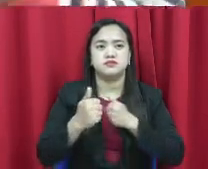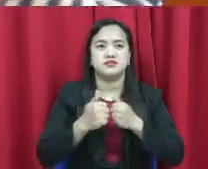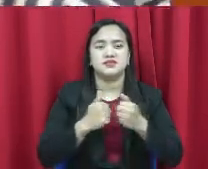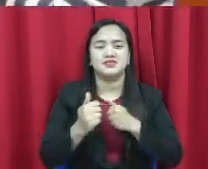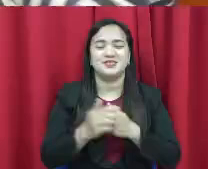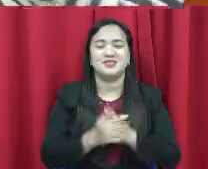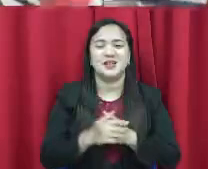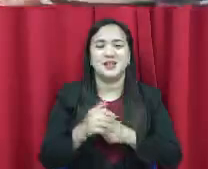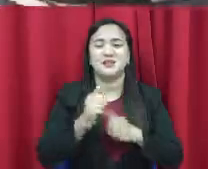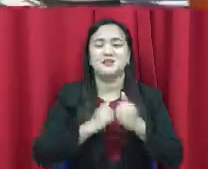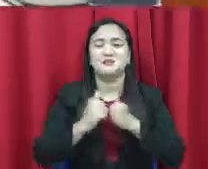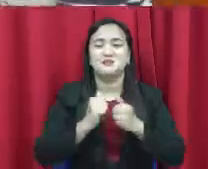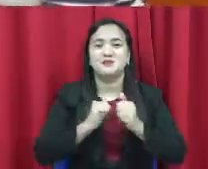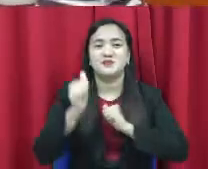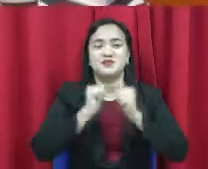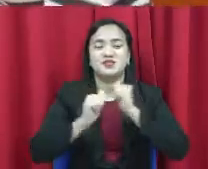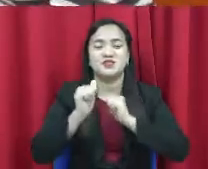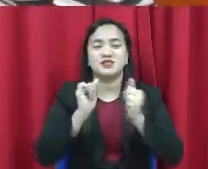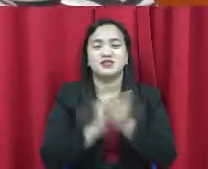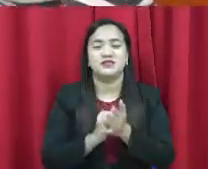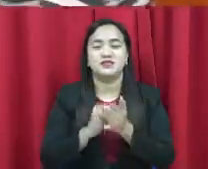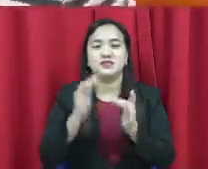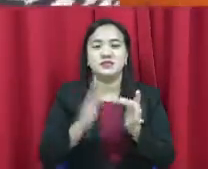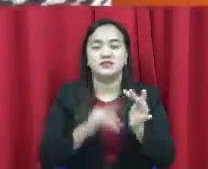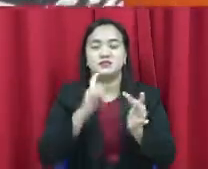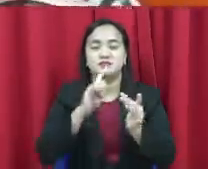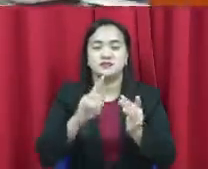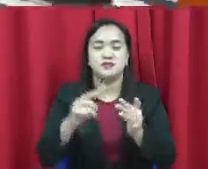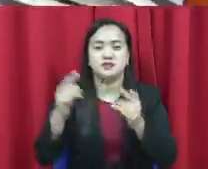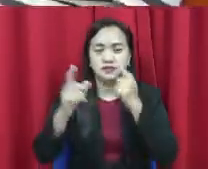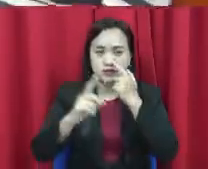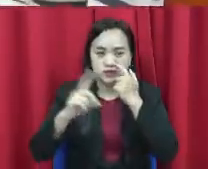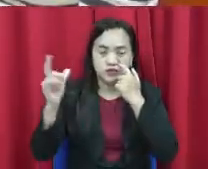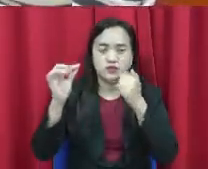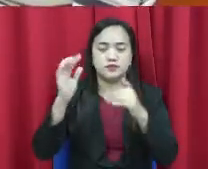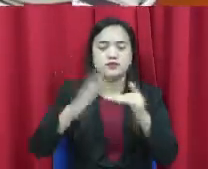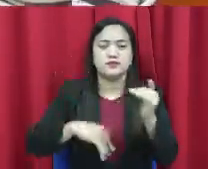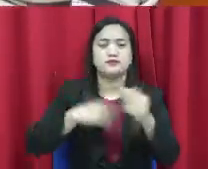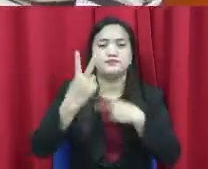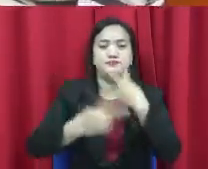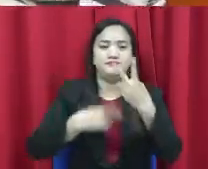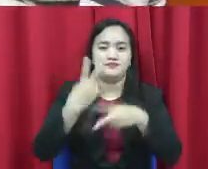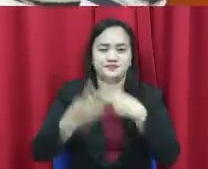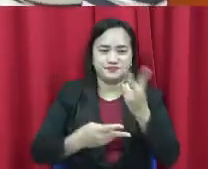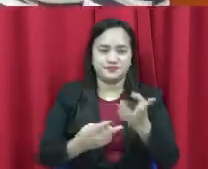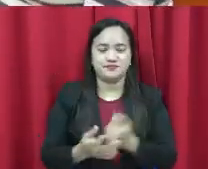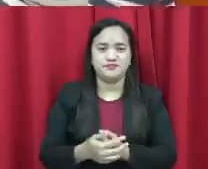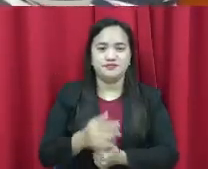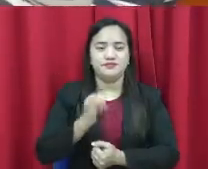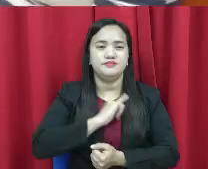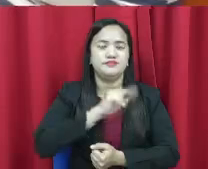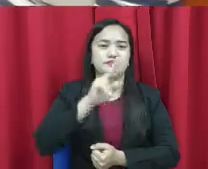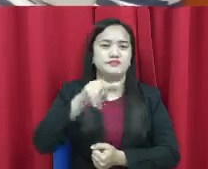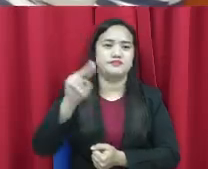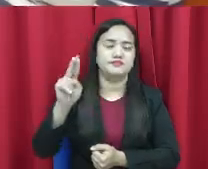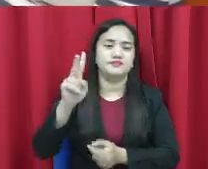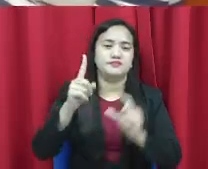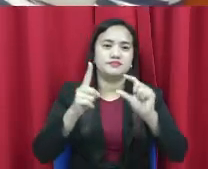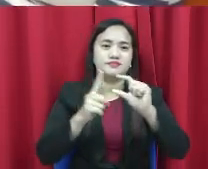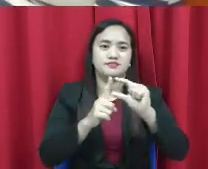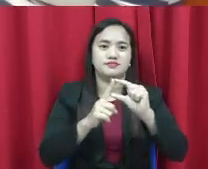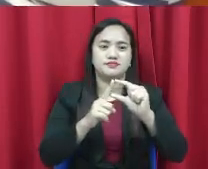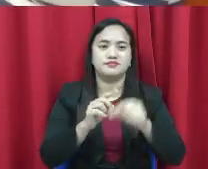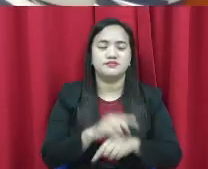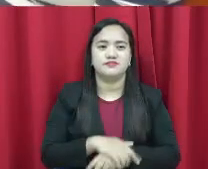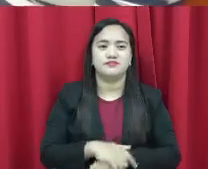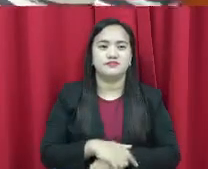voice Abangan mo na lang daw po action na sabi ko hindi kako I need words sabi sabi niya maging